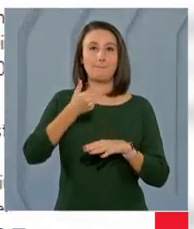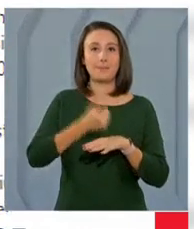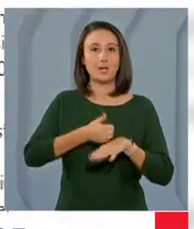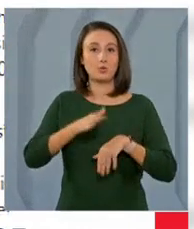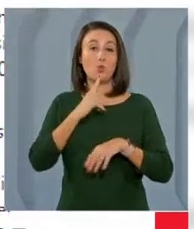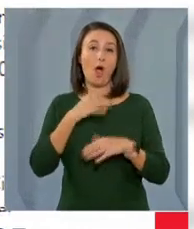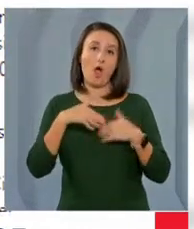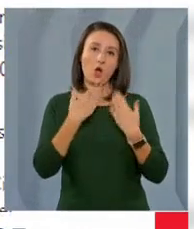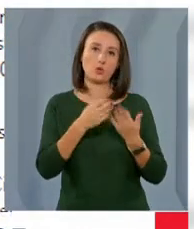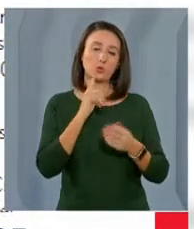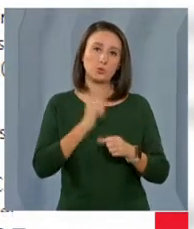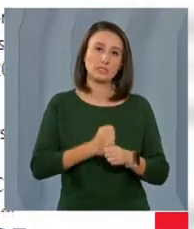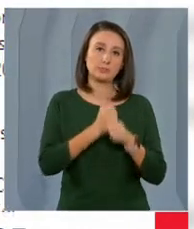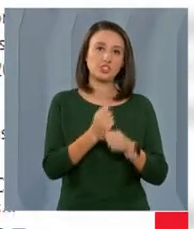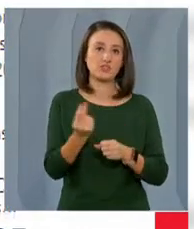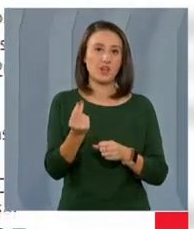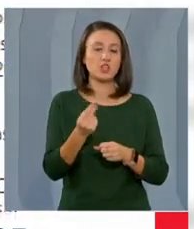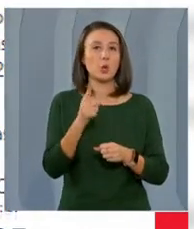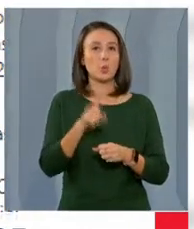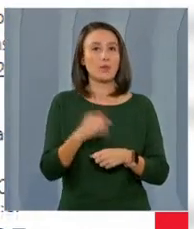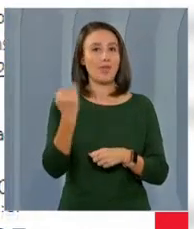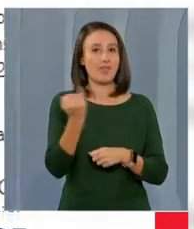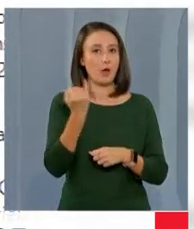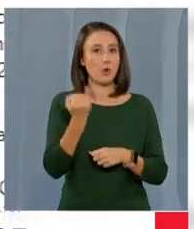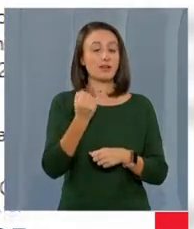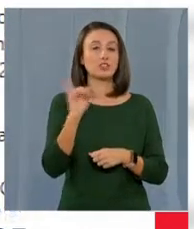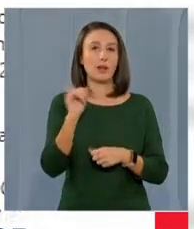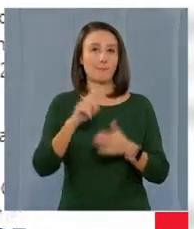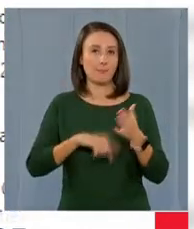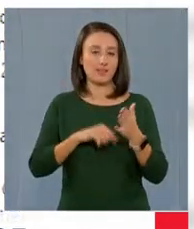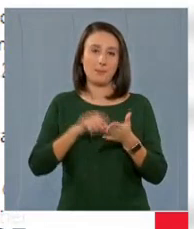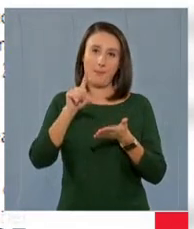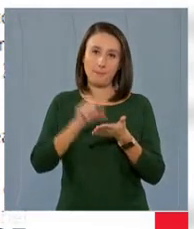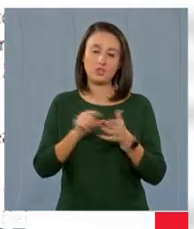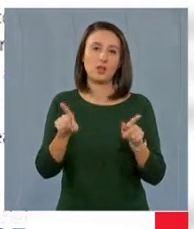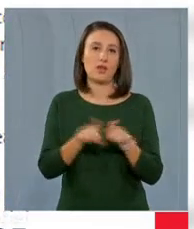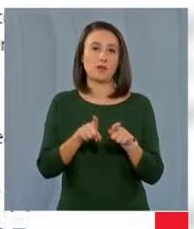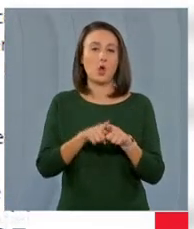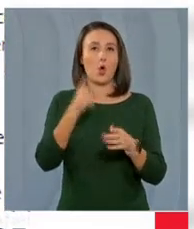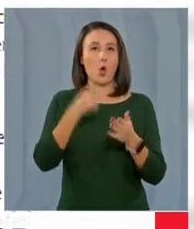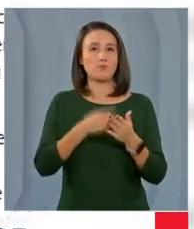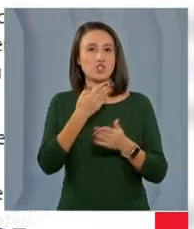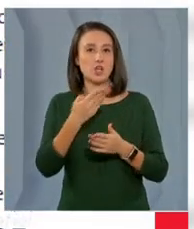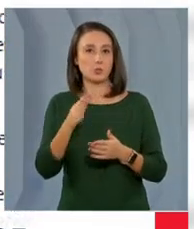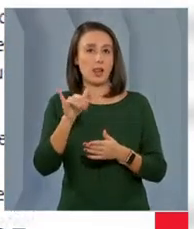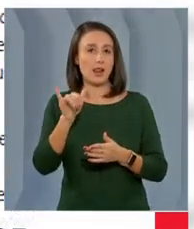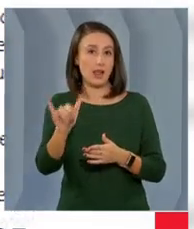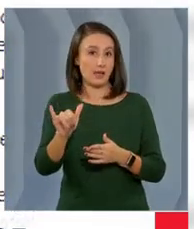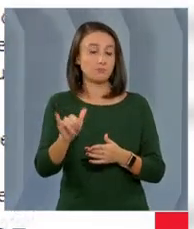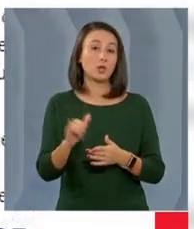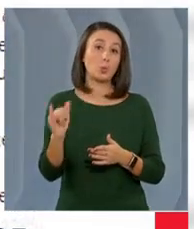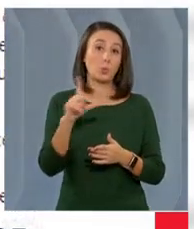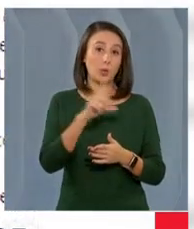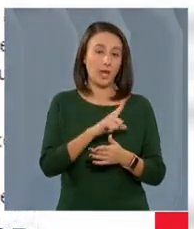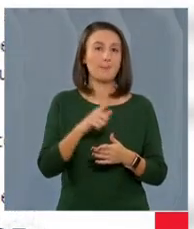Ciucă a acordat un sprijin financiar în luna ianuarie celor cu pensii mai mici sau egale cu 1600 de lei. Iar în luna